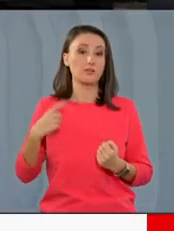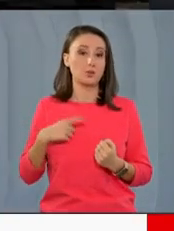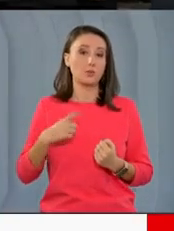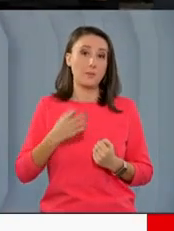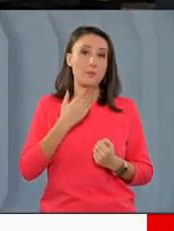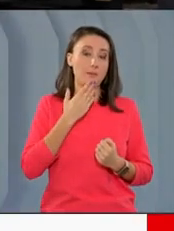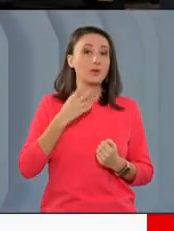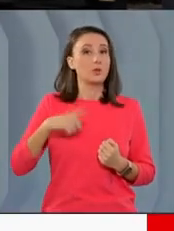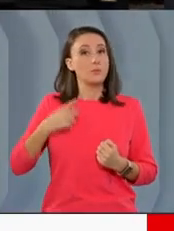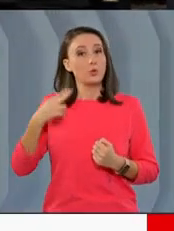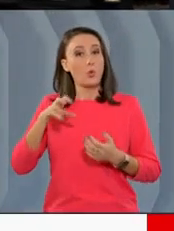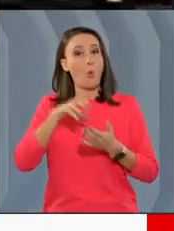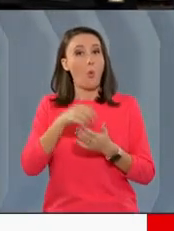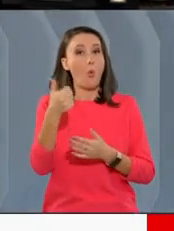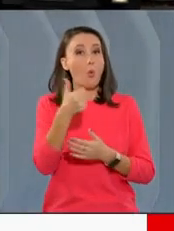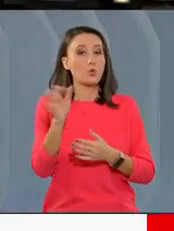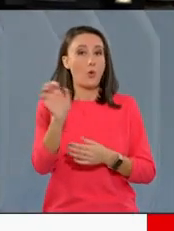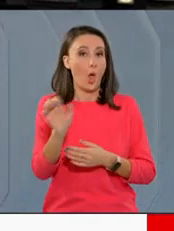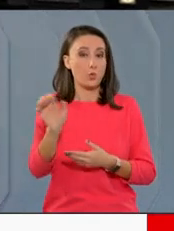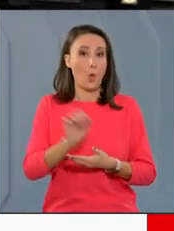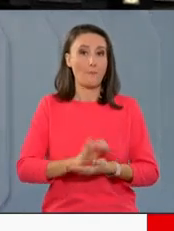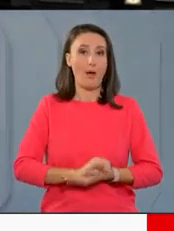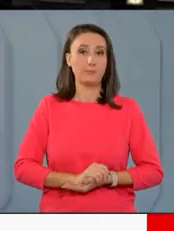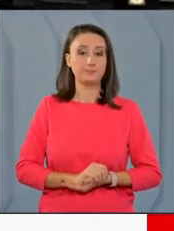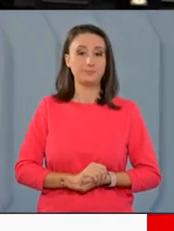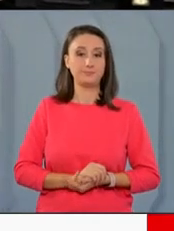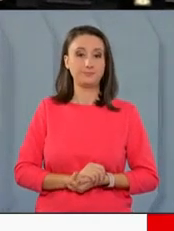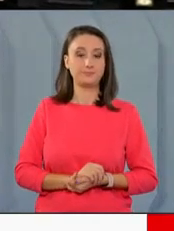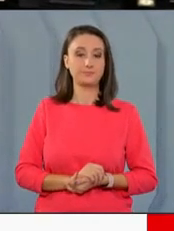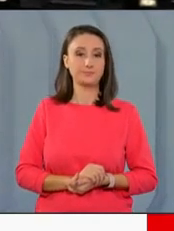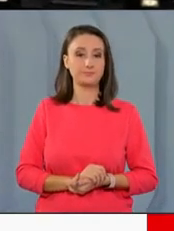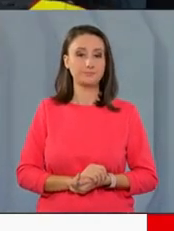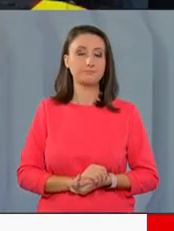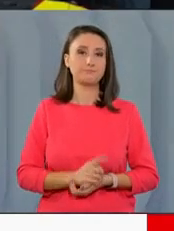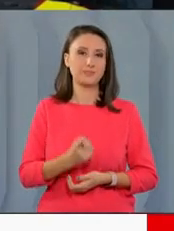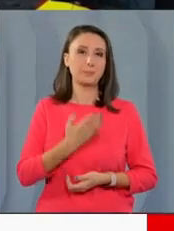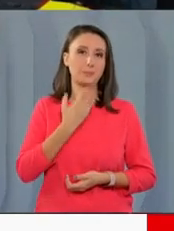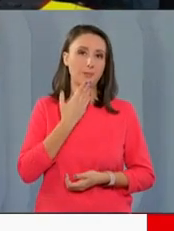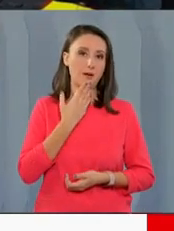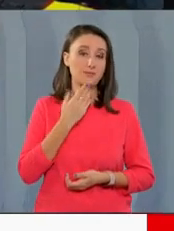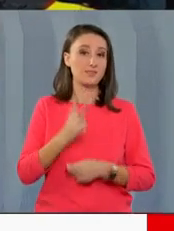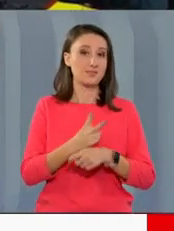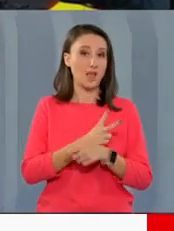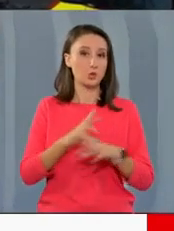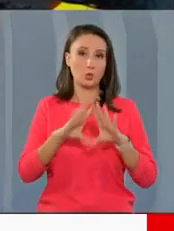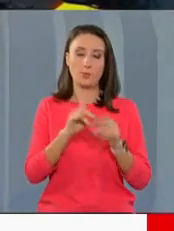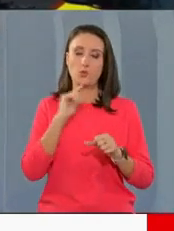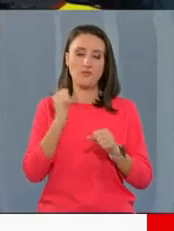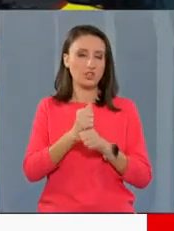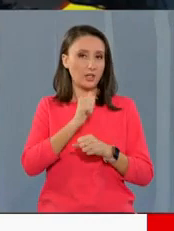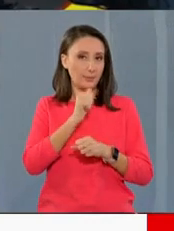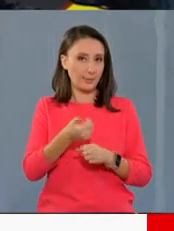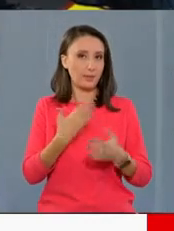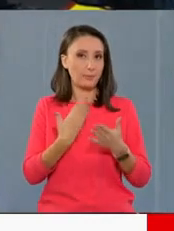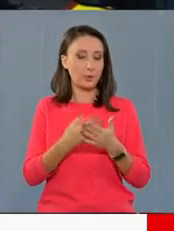păcate suntem în continuare pe locul 1 în Europa și tot din păcate satul român Nu face nimic pentru